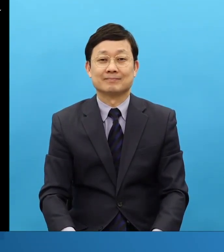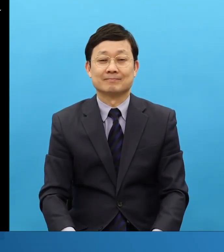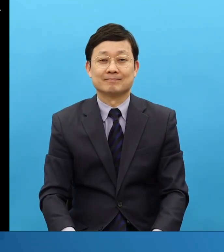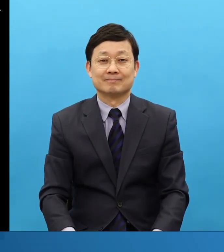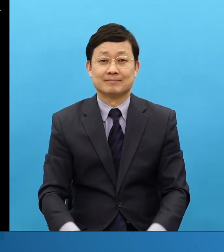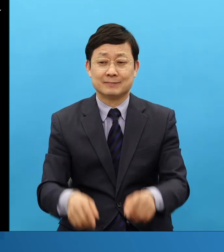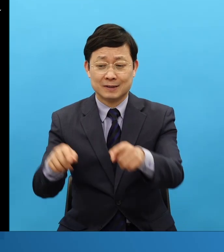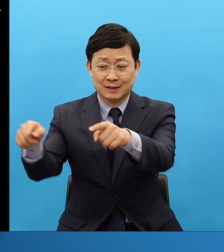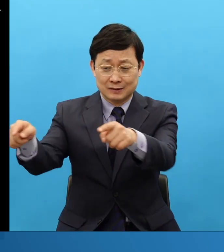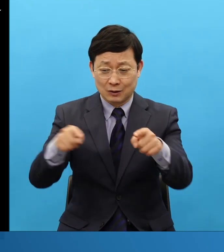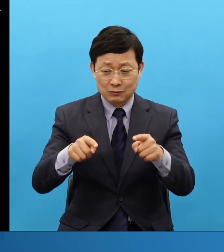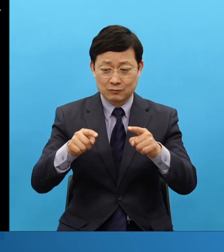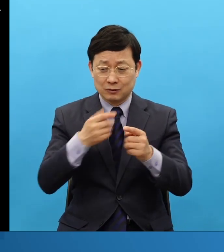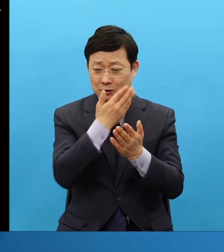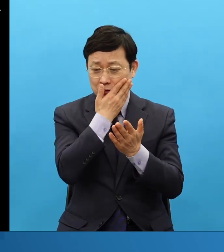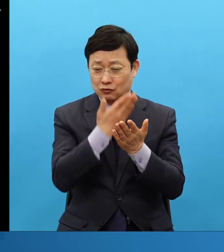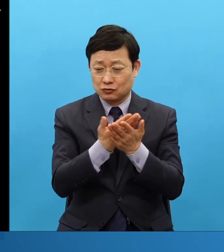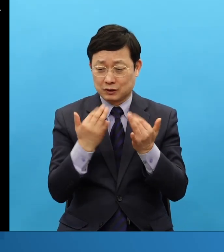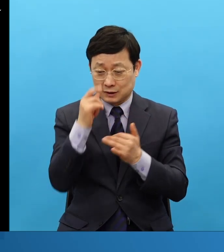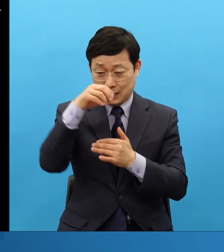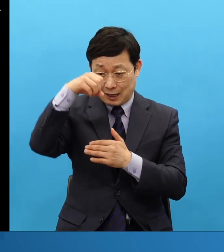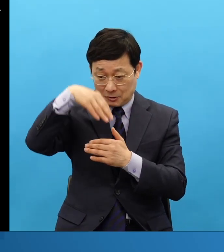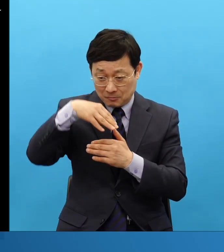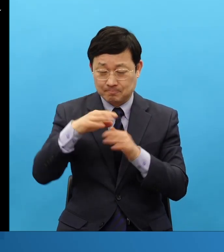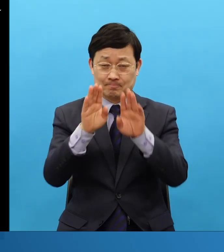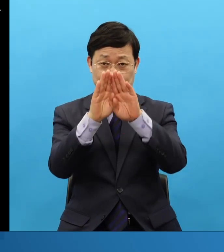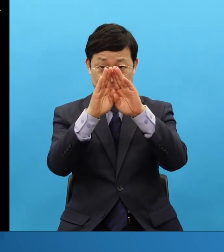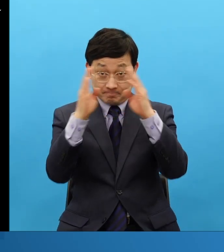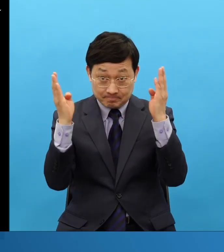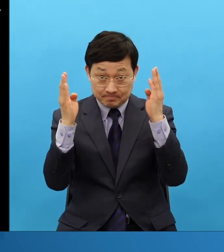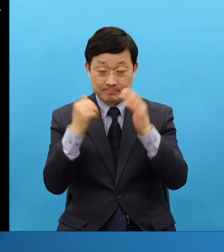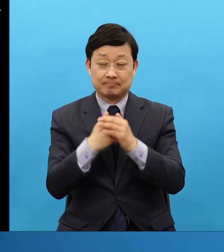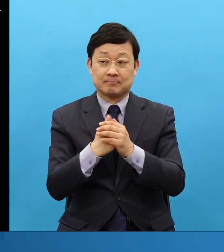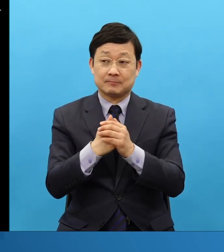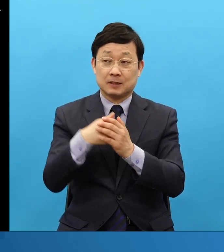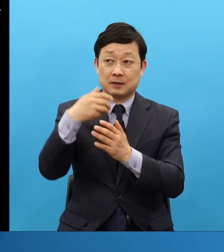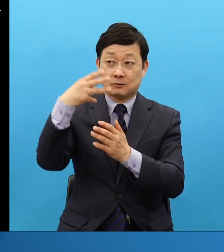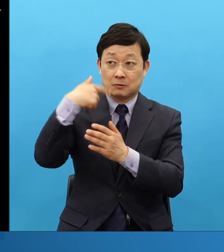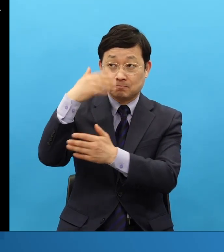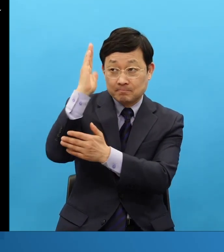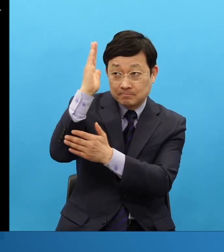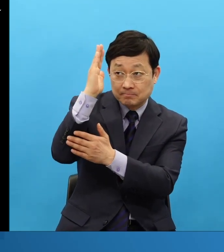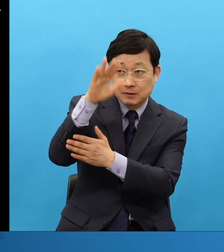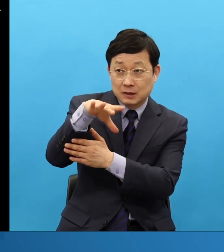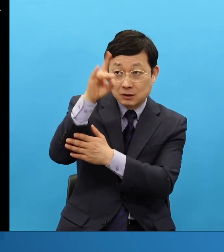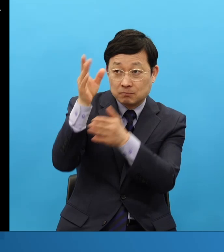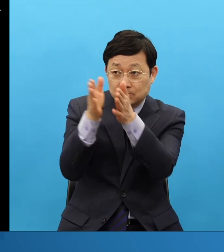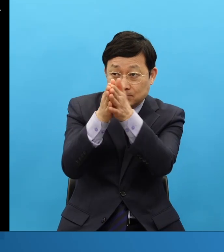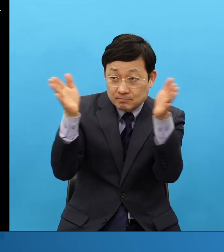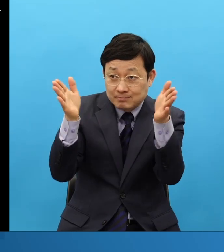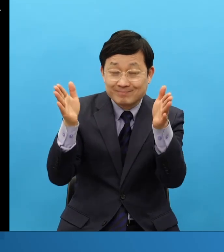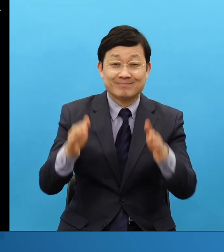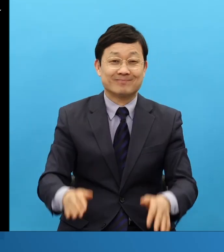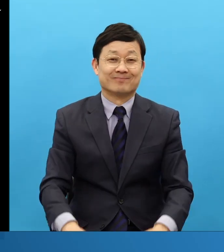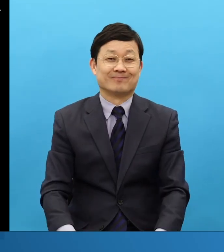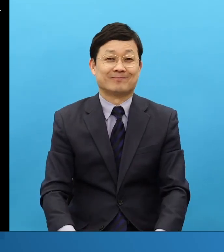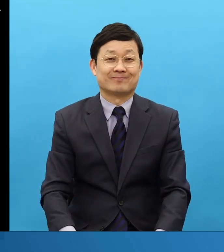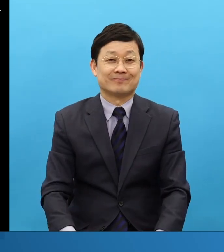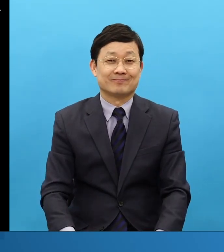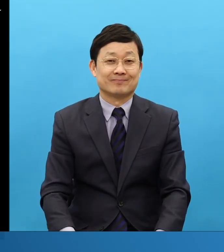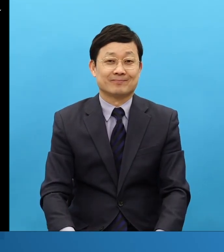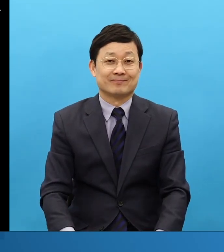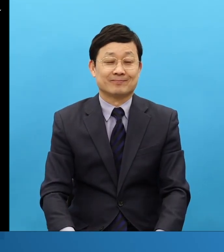전국의 중직자 대학원이 8일 개강해 제1강 중직자가 누릴 응답이란 제목으로 첫 수업을 시작했습니다.